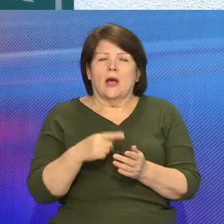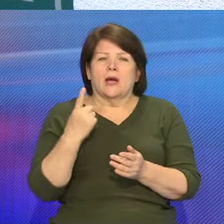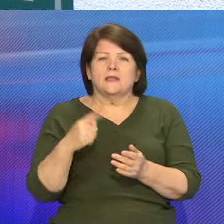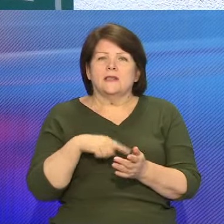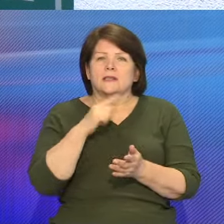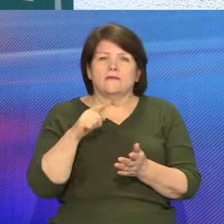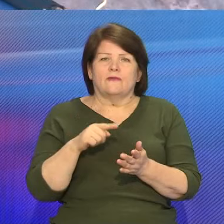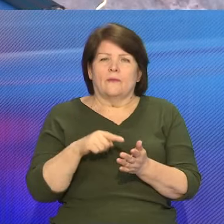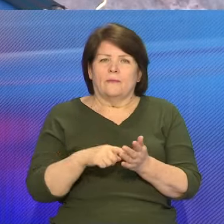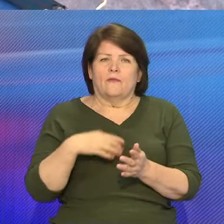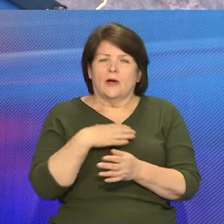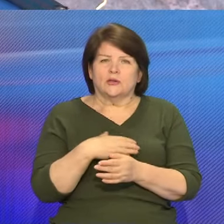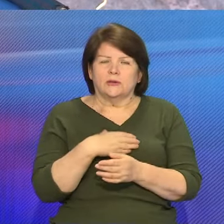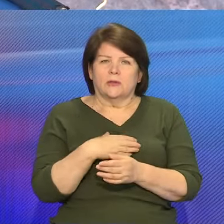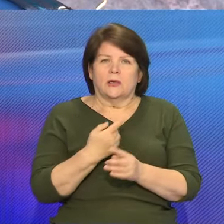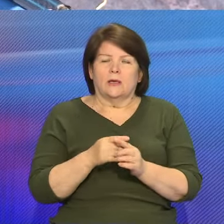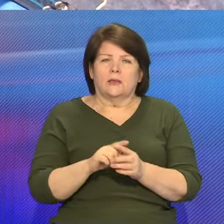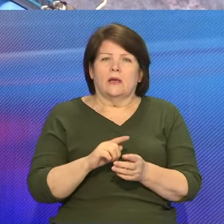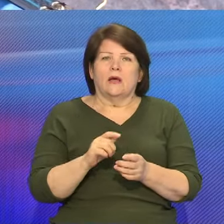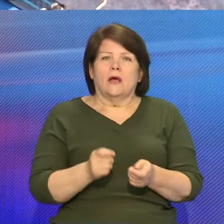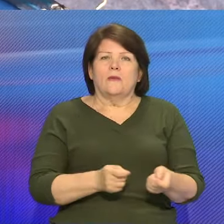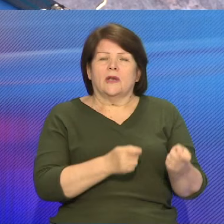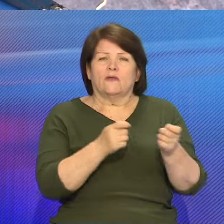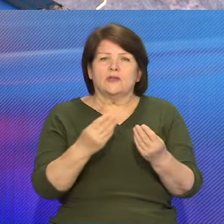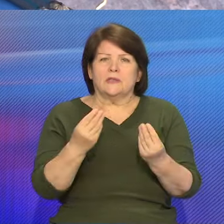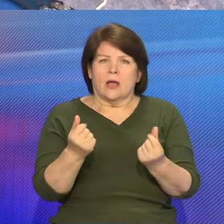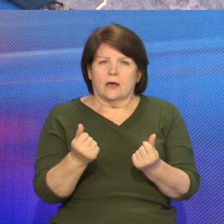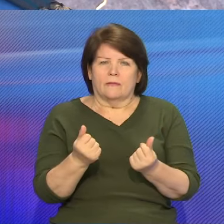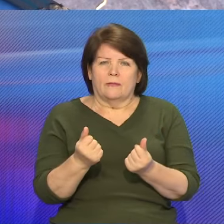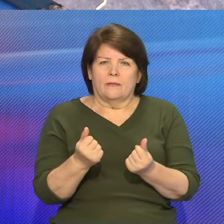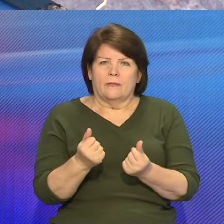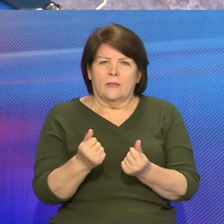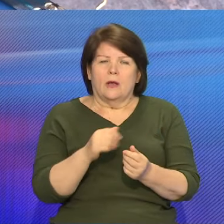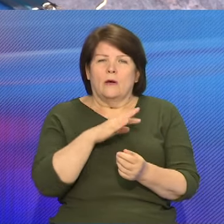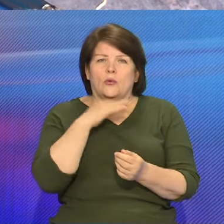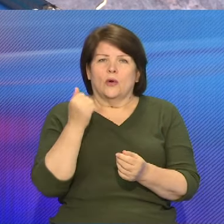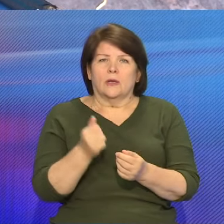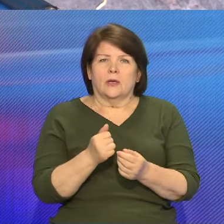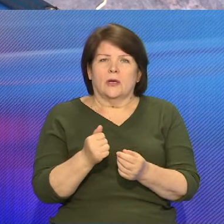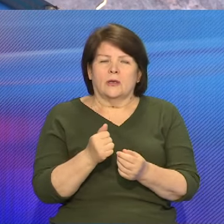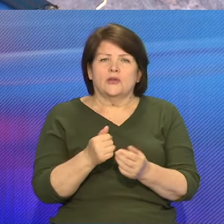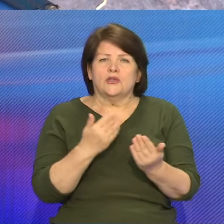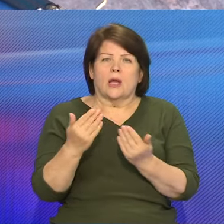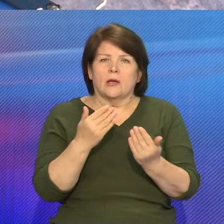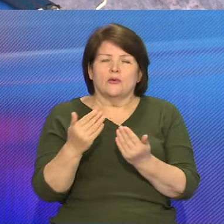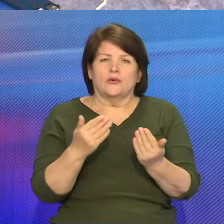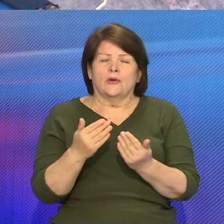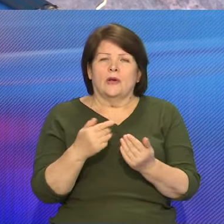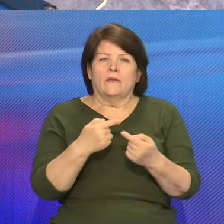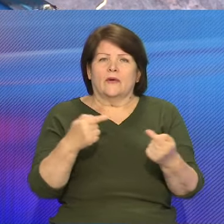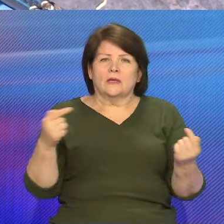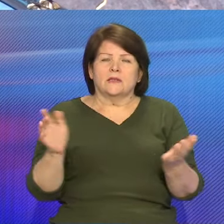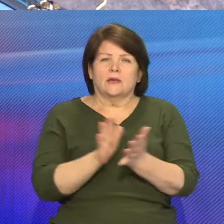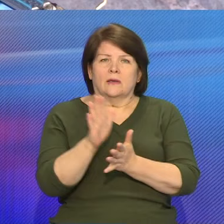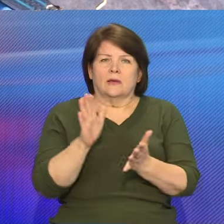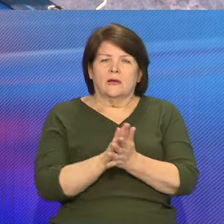из актуальных вопросов – это вопрос перемещения наличных денежных средств. Вот. Многие читают в средствах массовой информации о том, что периодически